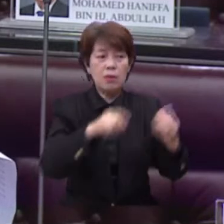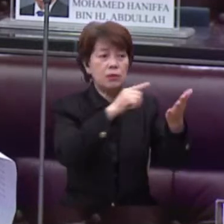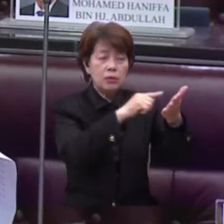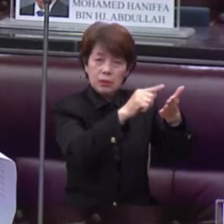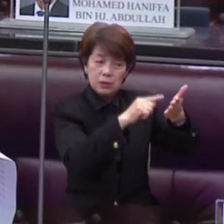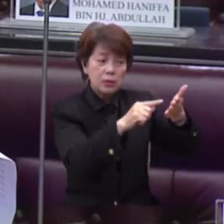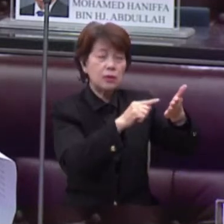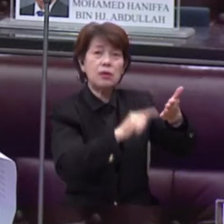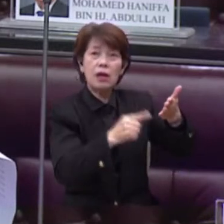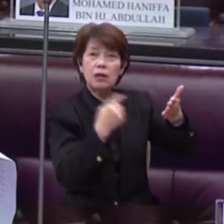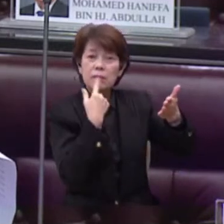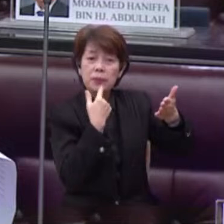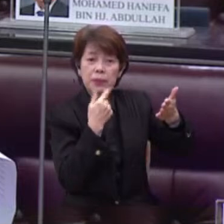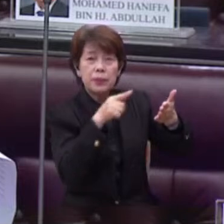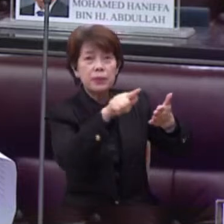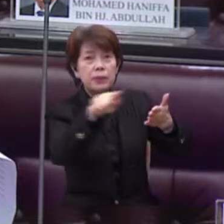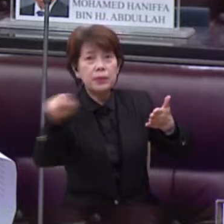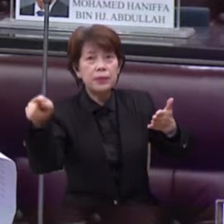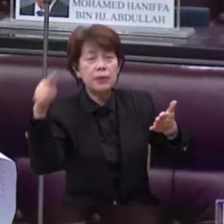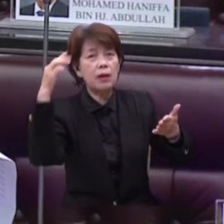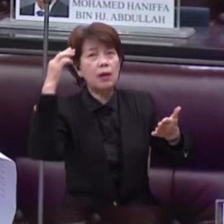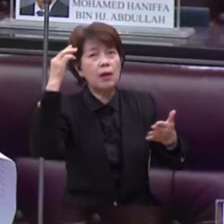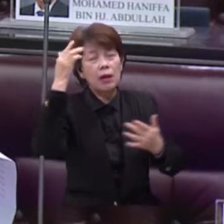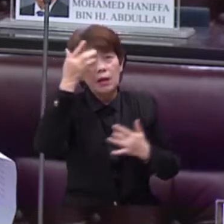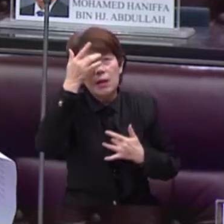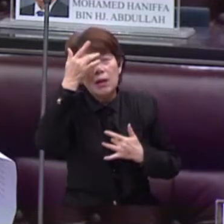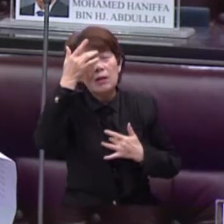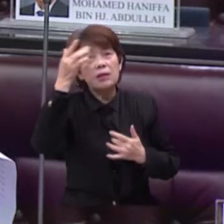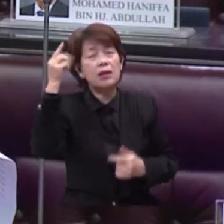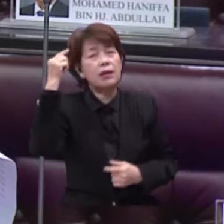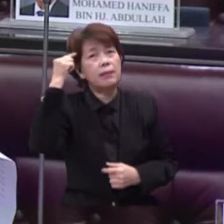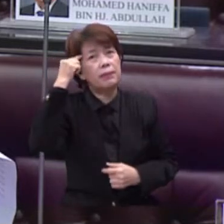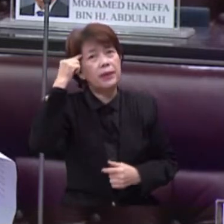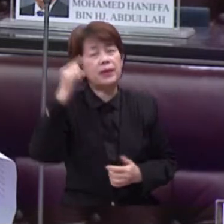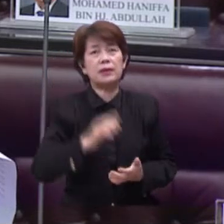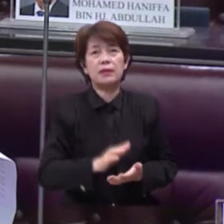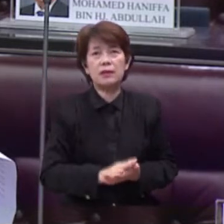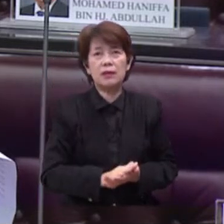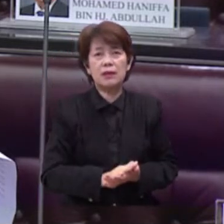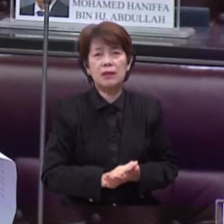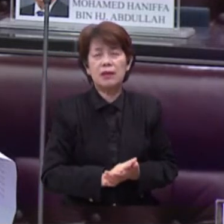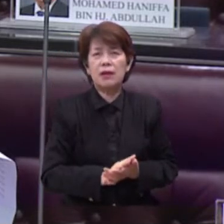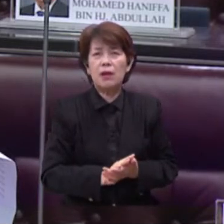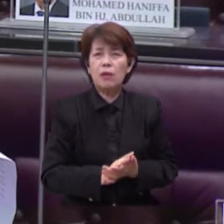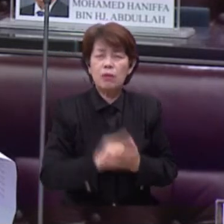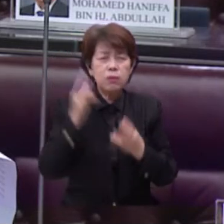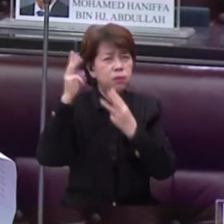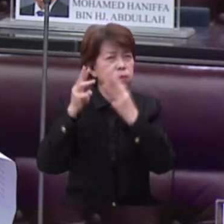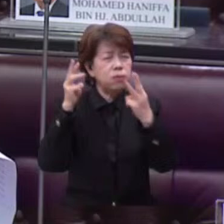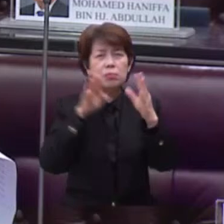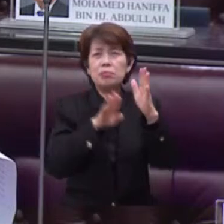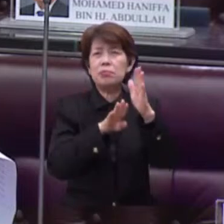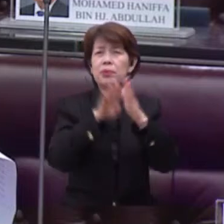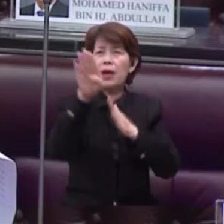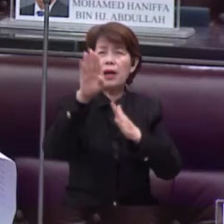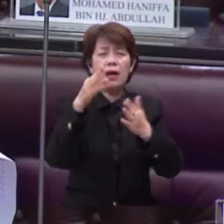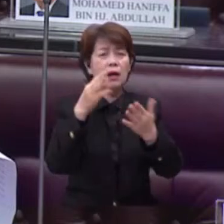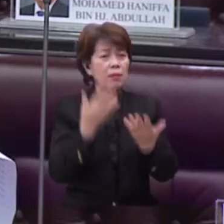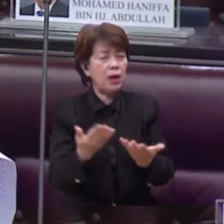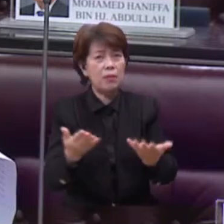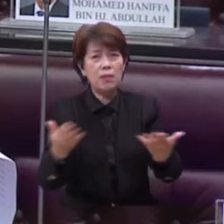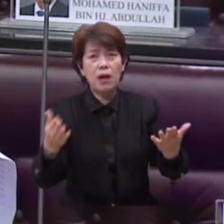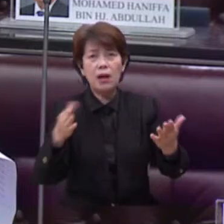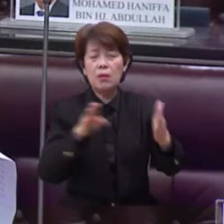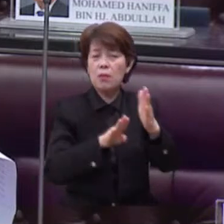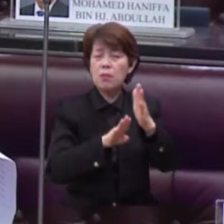kehidupan kita hari ini sangat mencabar dengan Kausa hidup yang makin meningkat barangnya makin meningkat desakan